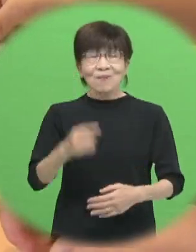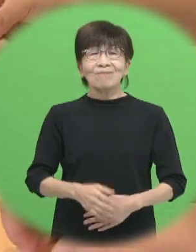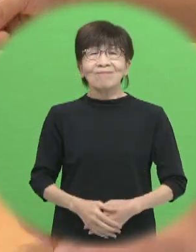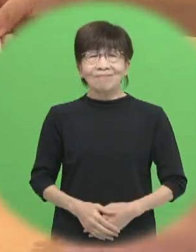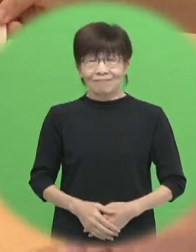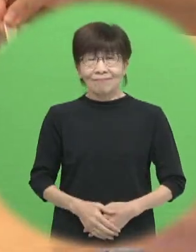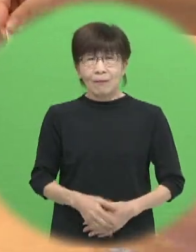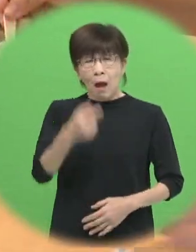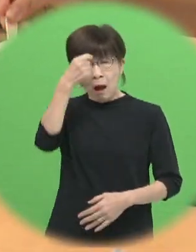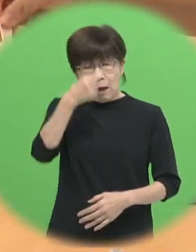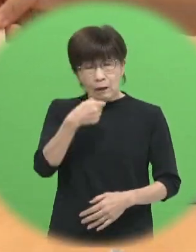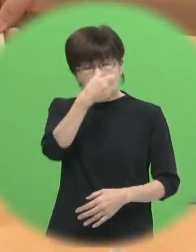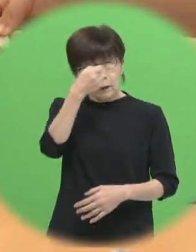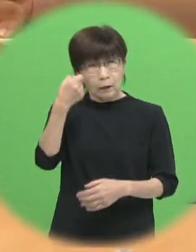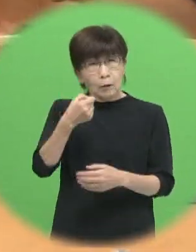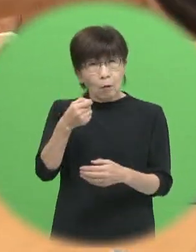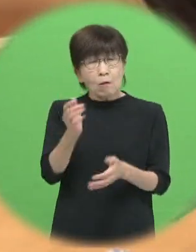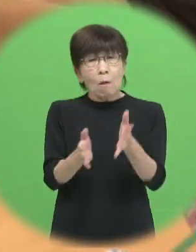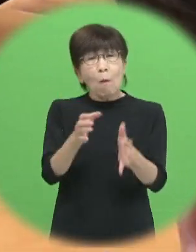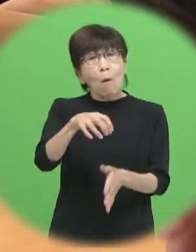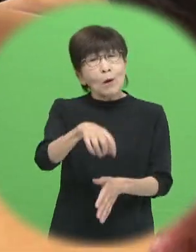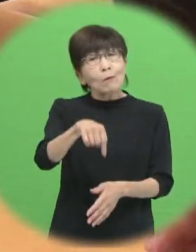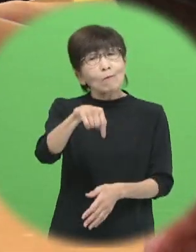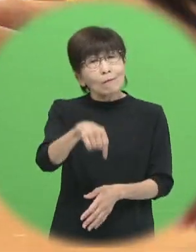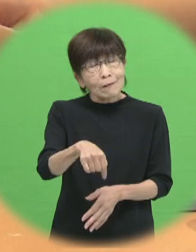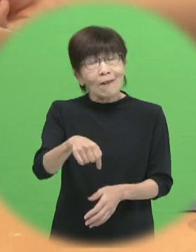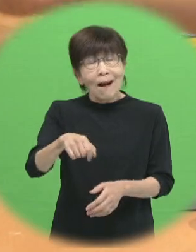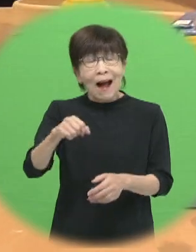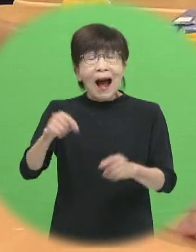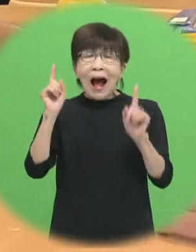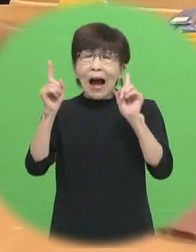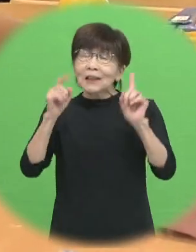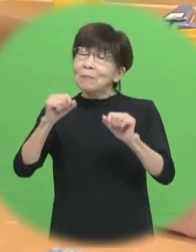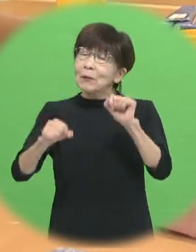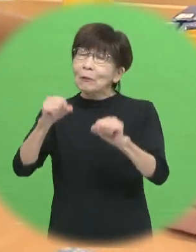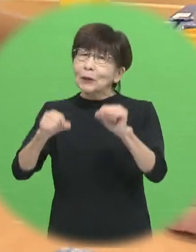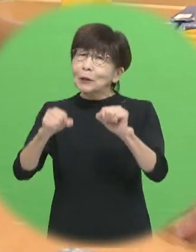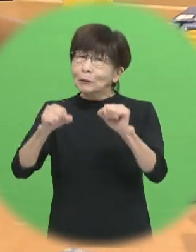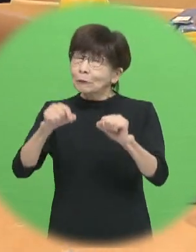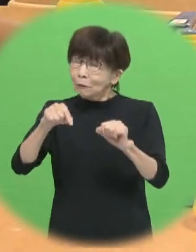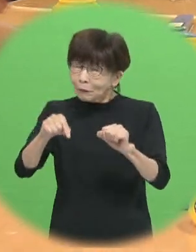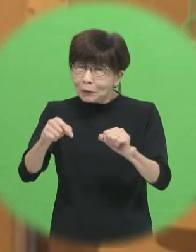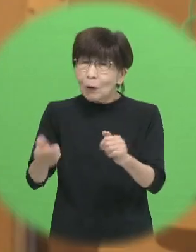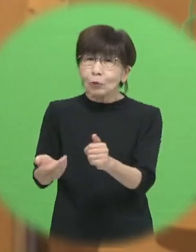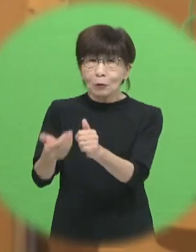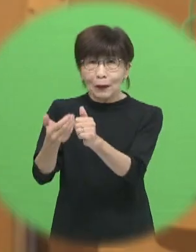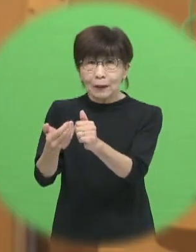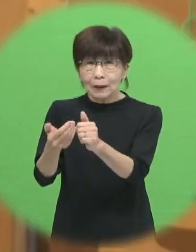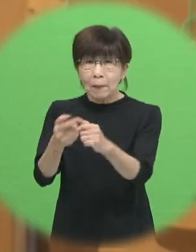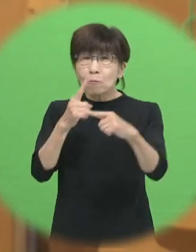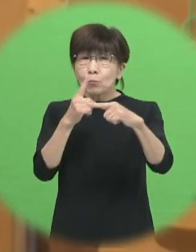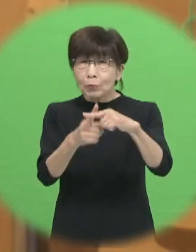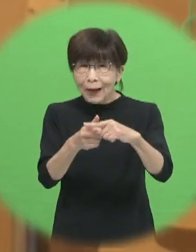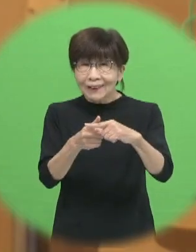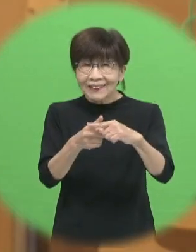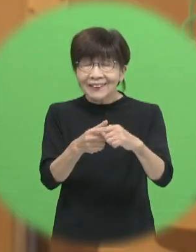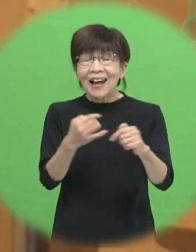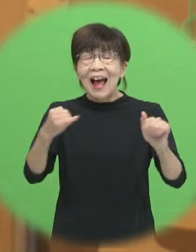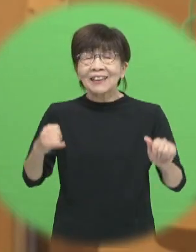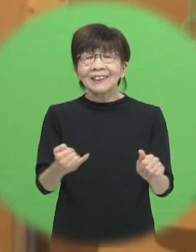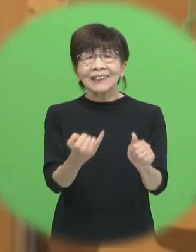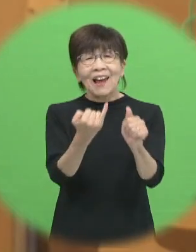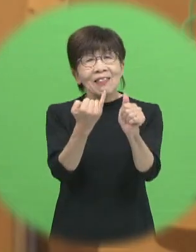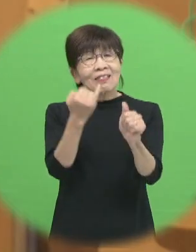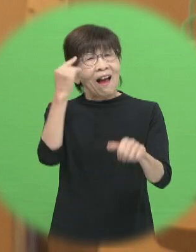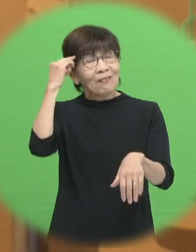リスト教保育の中で遊びを自由に選択できることを大切にしてきたんですけれども、改めてジェンダーの視点